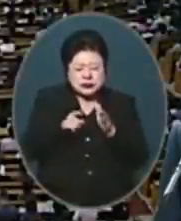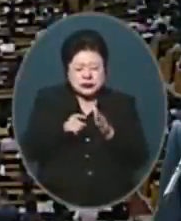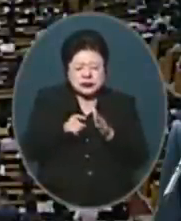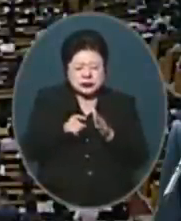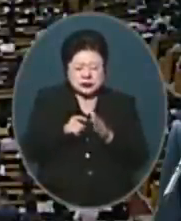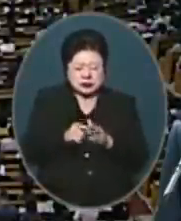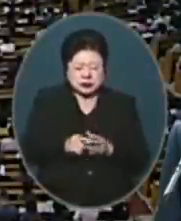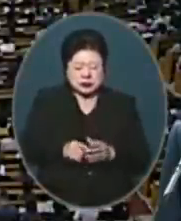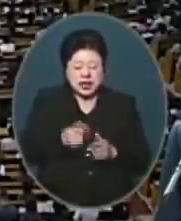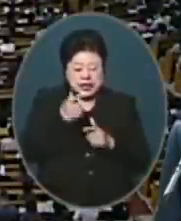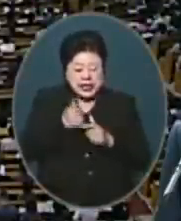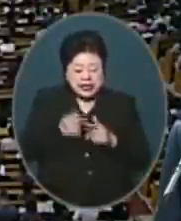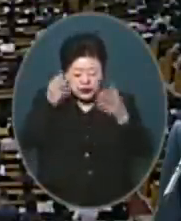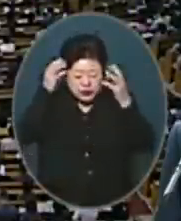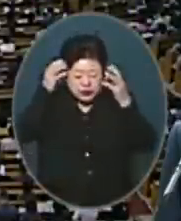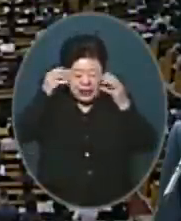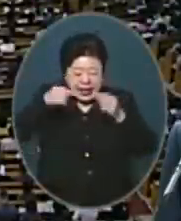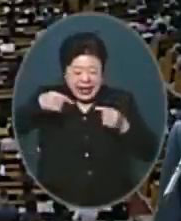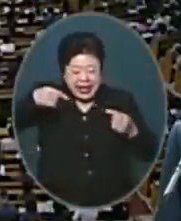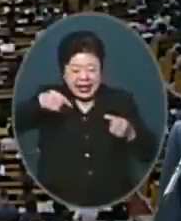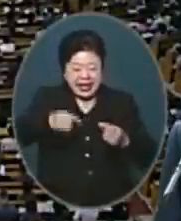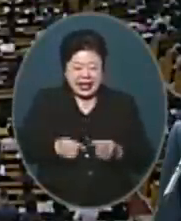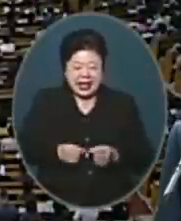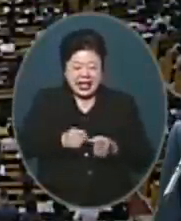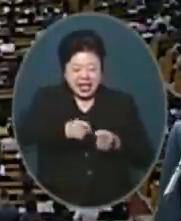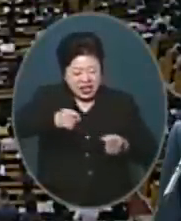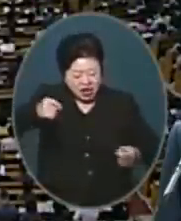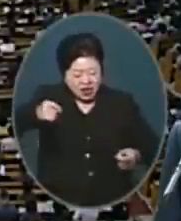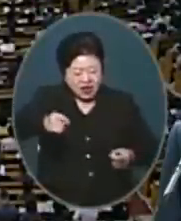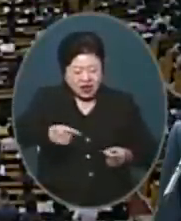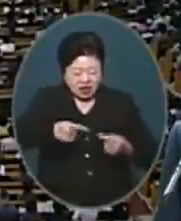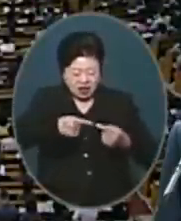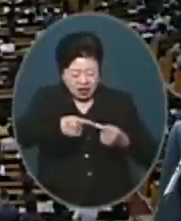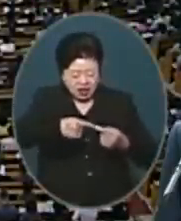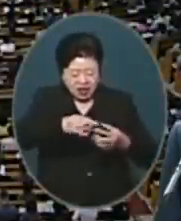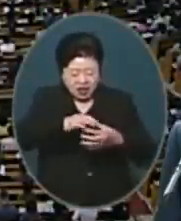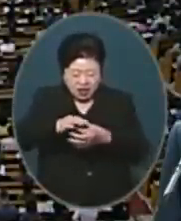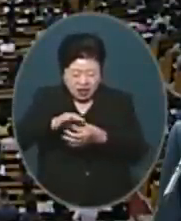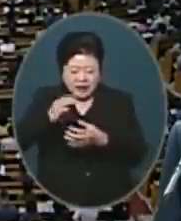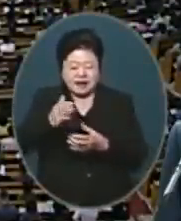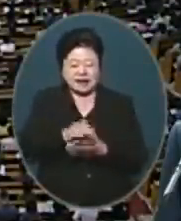태에 붙게 된 것입니다.